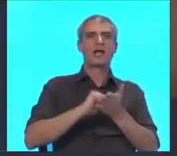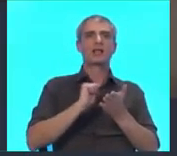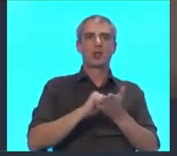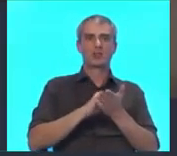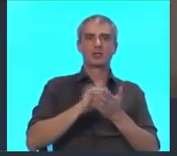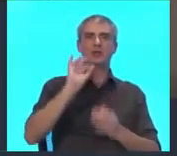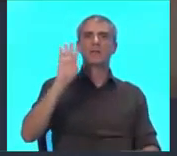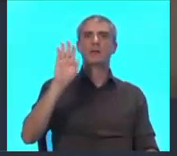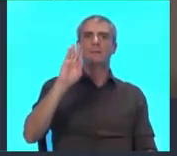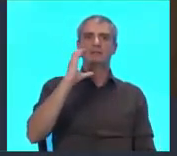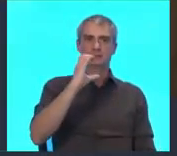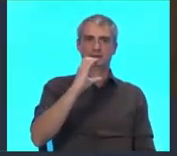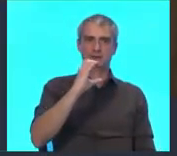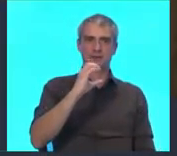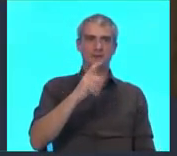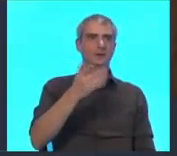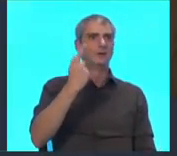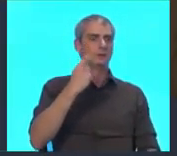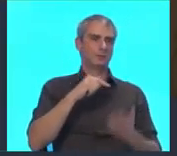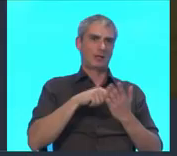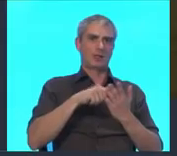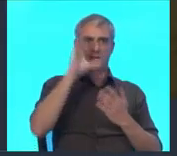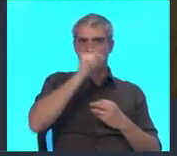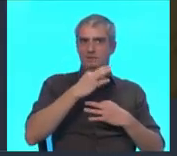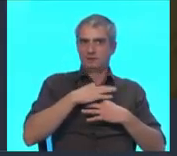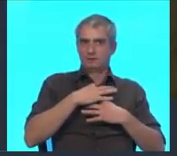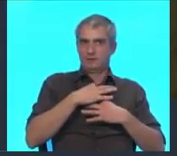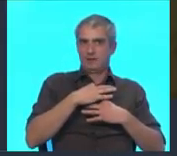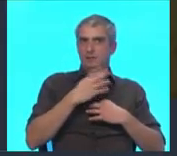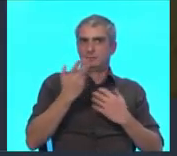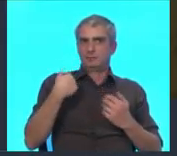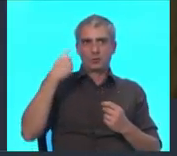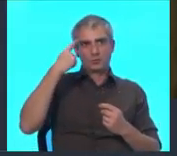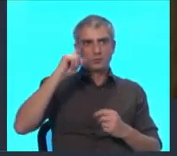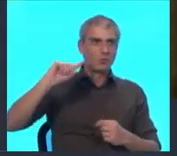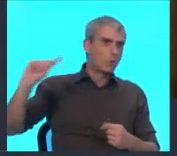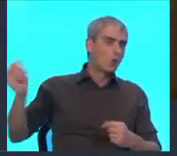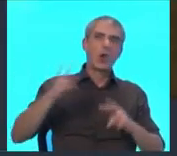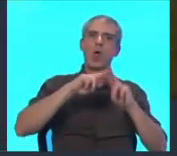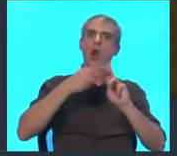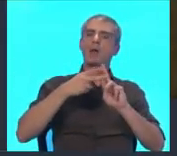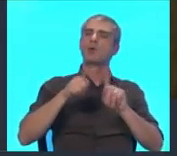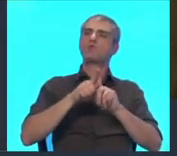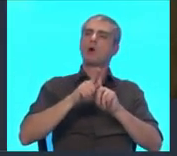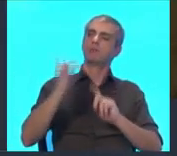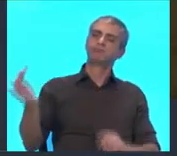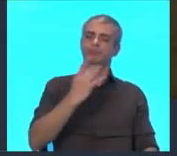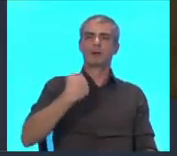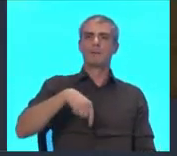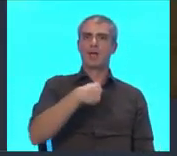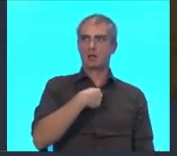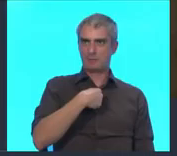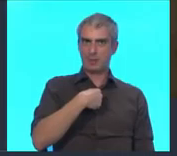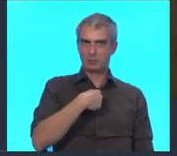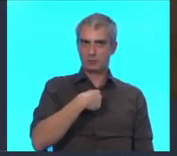מה-BBC. We were convinced by our world view that we had been betrayed by the entire world, and that there